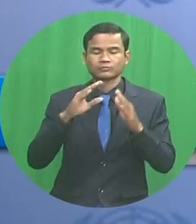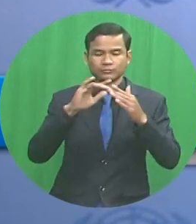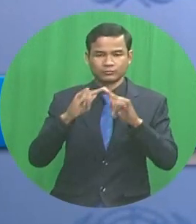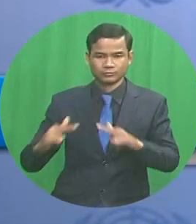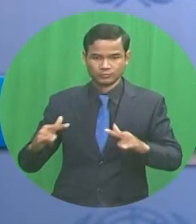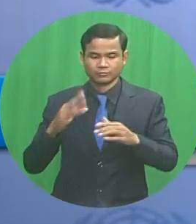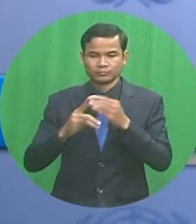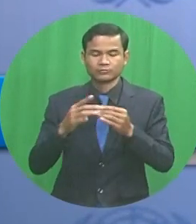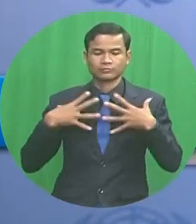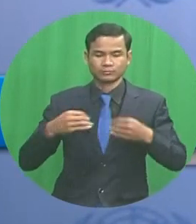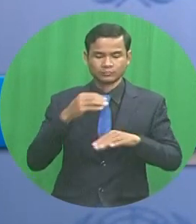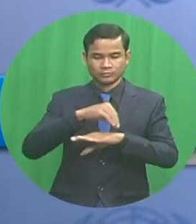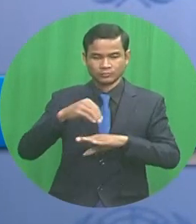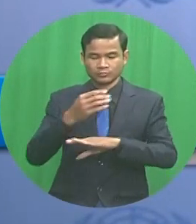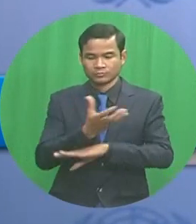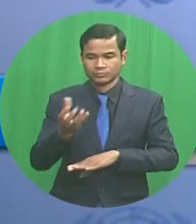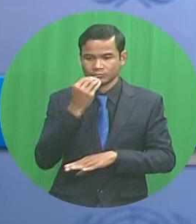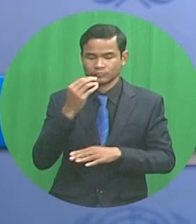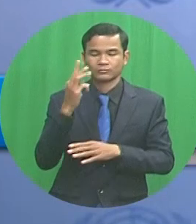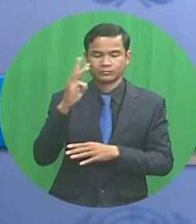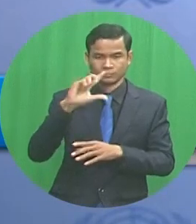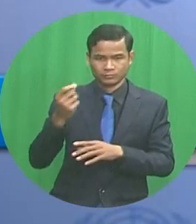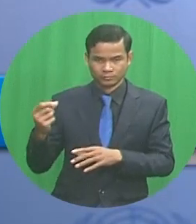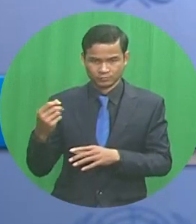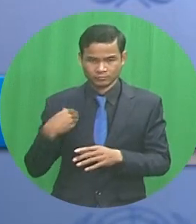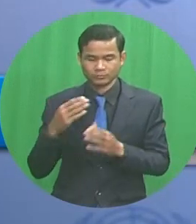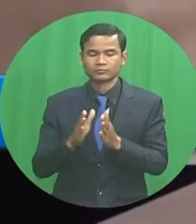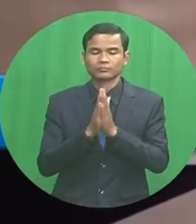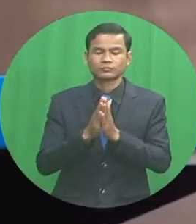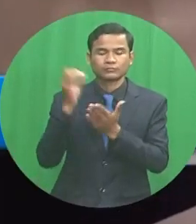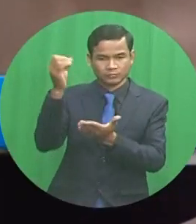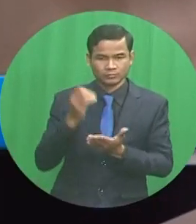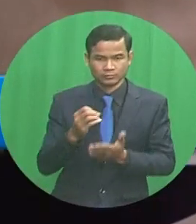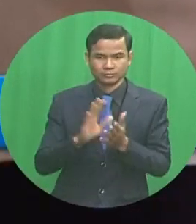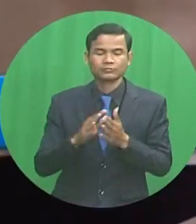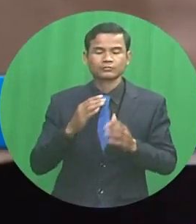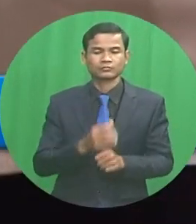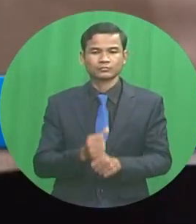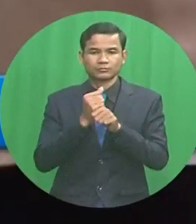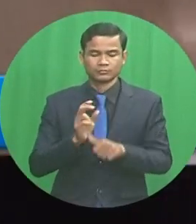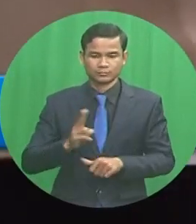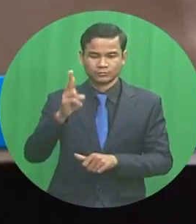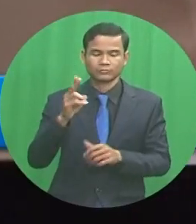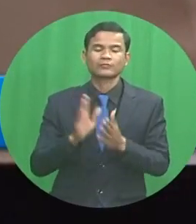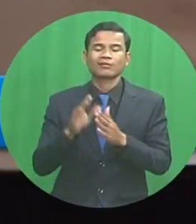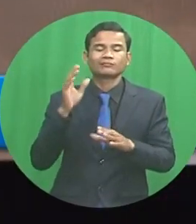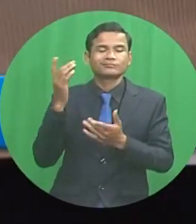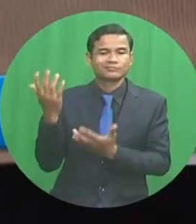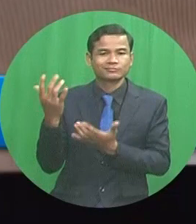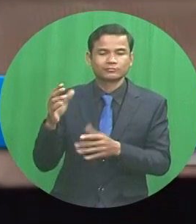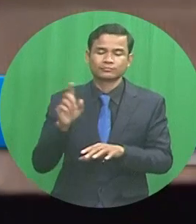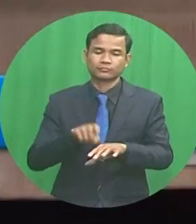ការការពារសម្រាប់រយៈពេល3ខែលោកបានជំរុញឲ្យម្ចាស់ជំនួយផ្តល់មូលនិធិសង្គ្រោះបន្ទាន់ដោយមិនបង្អង់យូរនិងបាននិយាយ